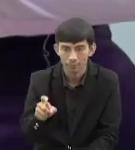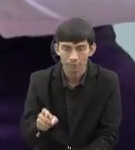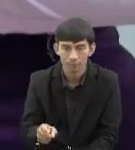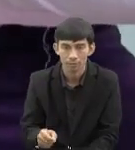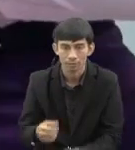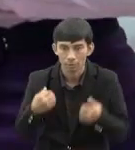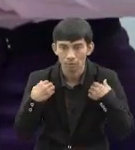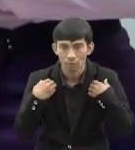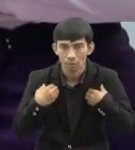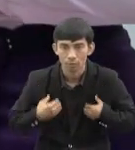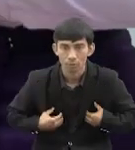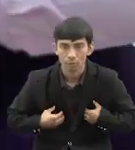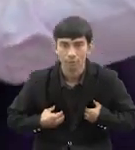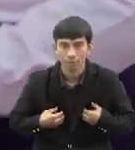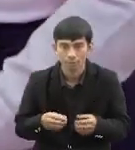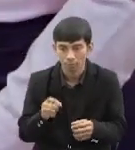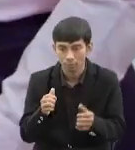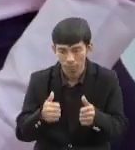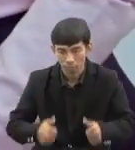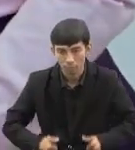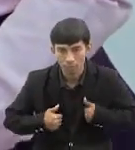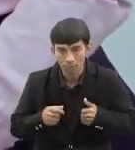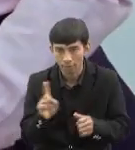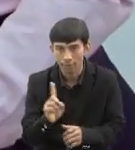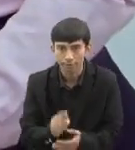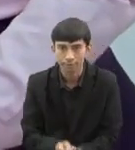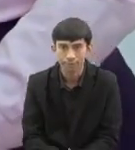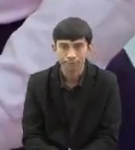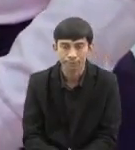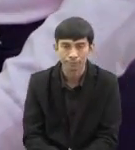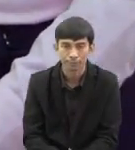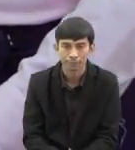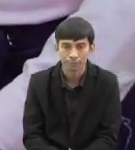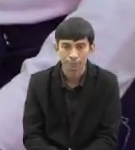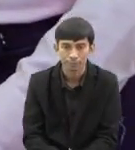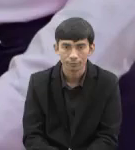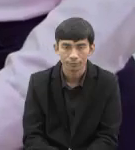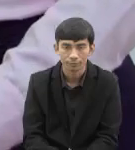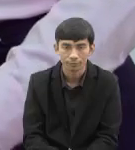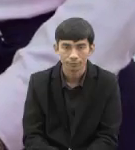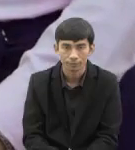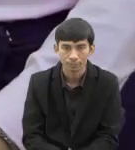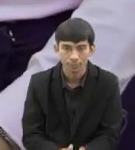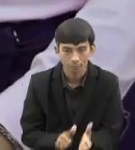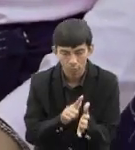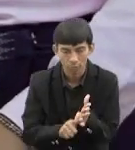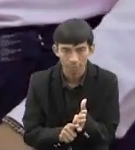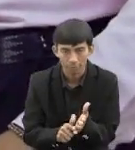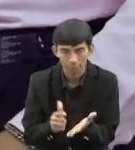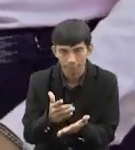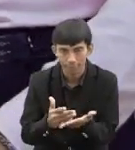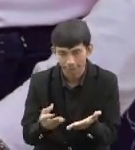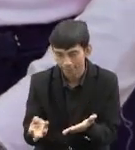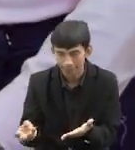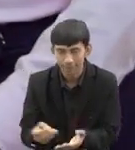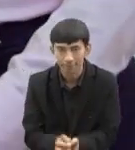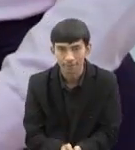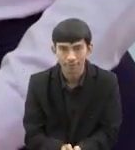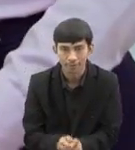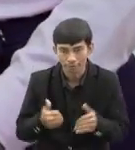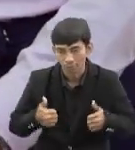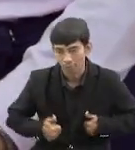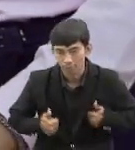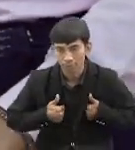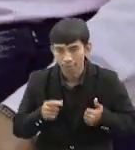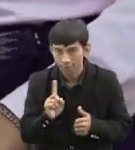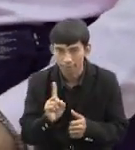tất rù nâng ẻ nà. Chà có mơ rục phía đúng không? Nè con nế. Cư chôn chết phía tất xa xa nâng con nế. Chà xong liệu bằng phụ quát.